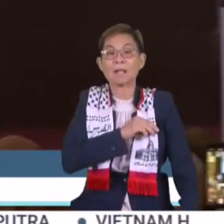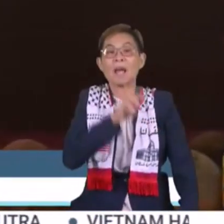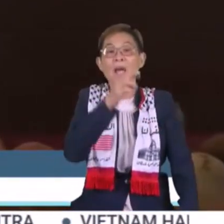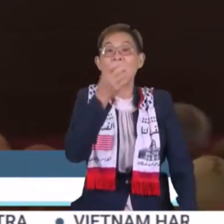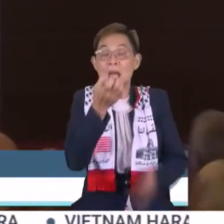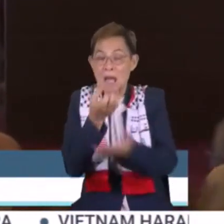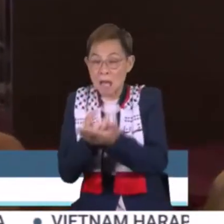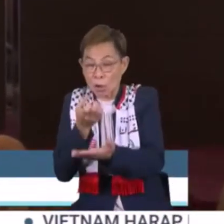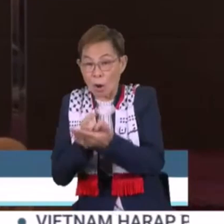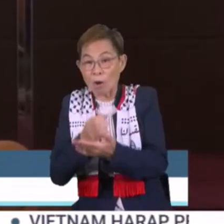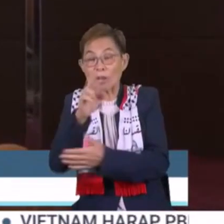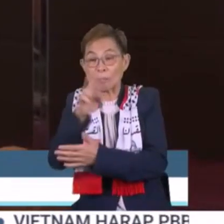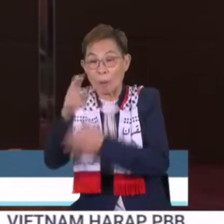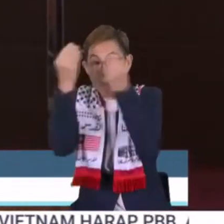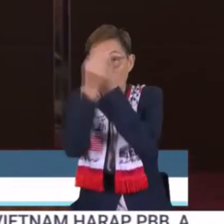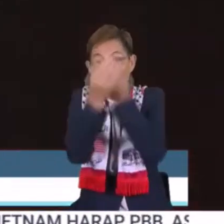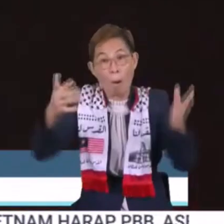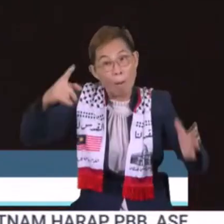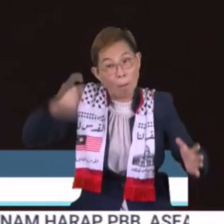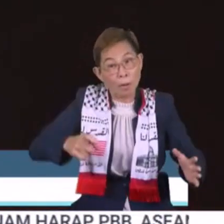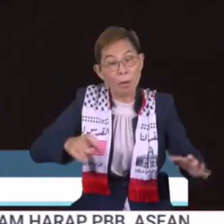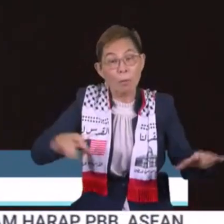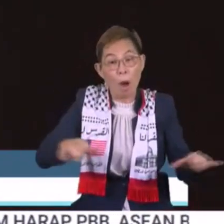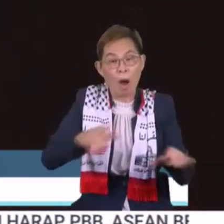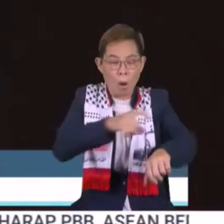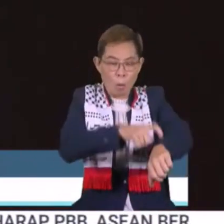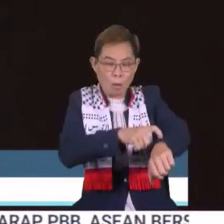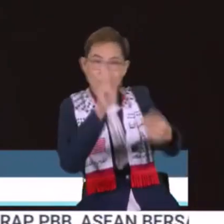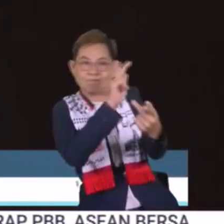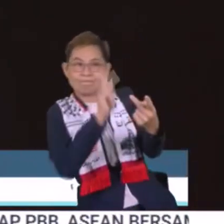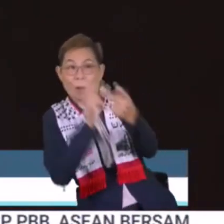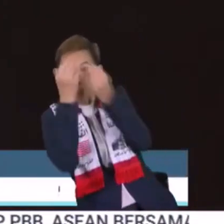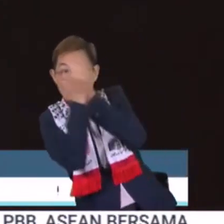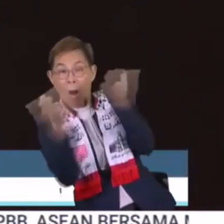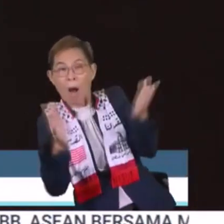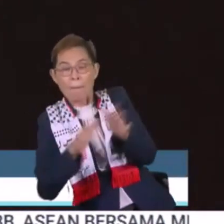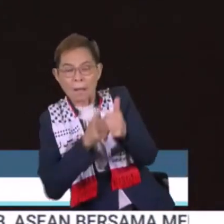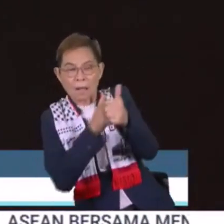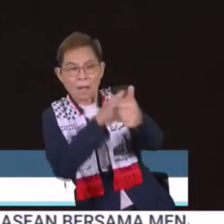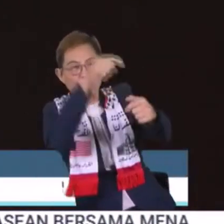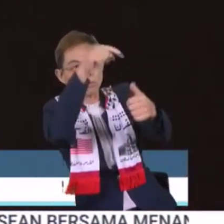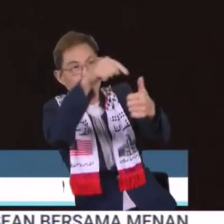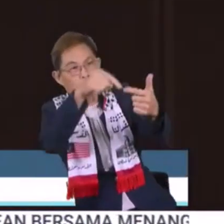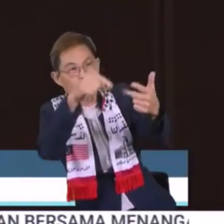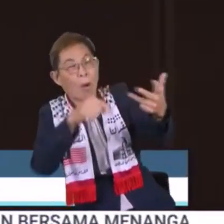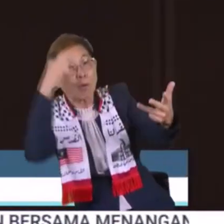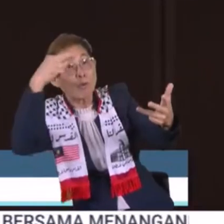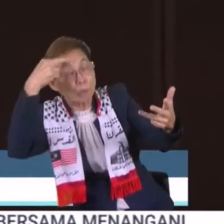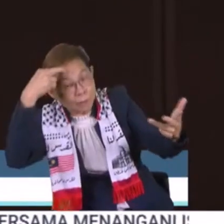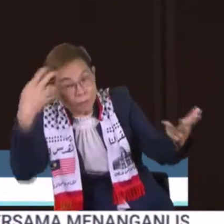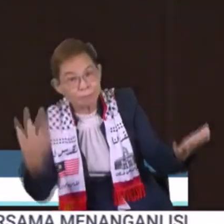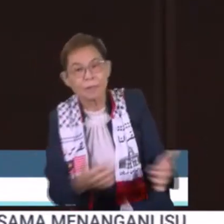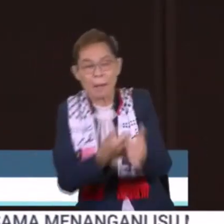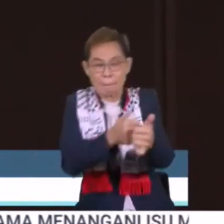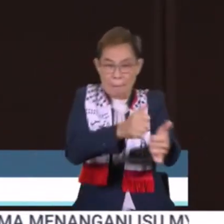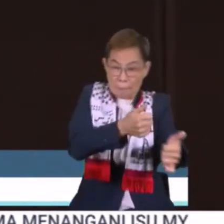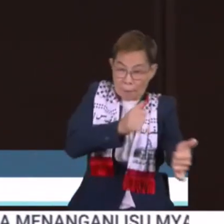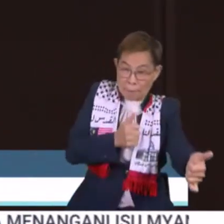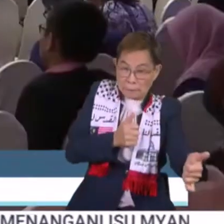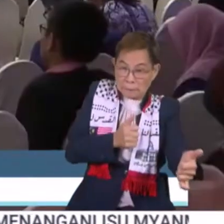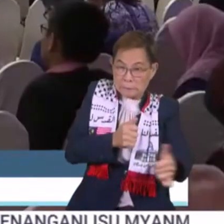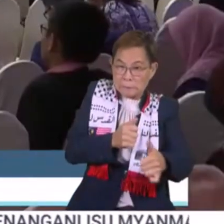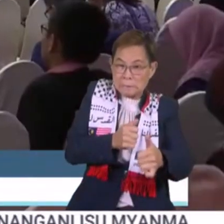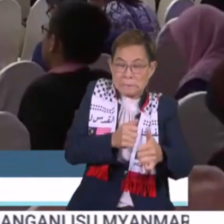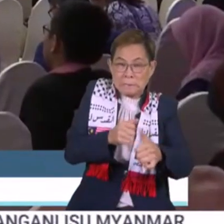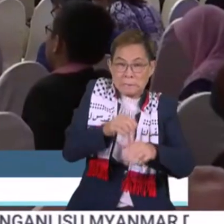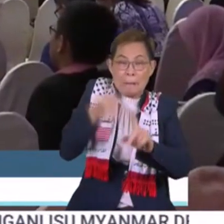Ramli berkata pengumuman mengenainya perlu dibuat pada waktu sesuai berdasarkan beberapa faktor, antaranya mengelakkan